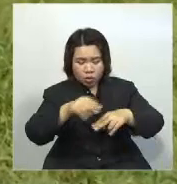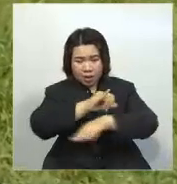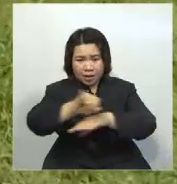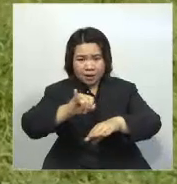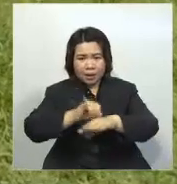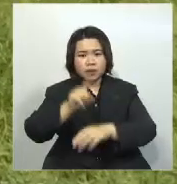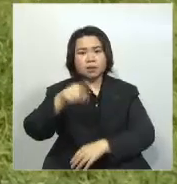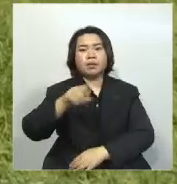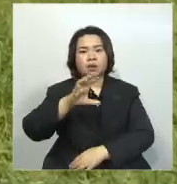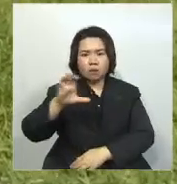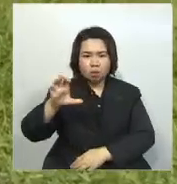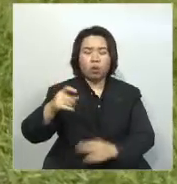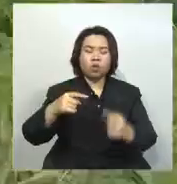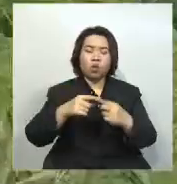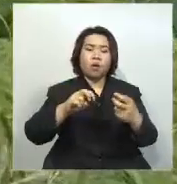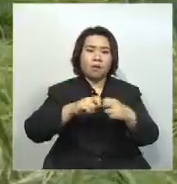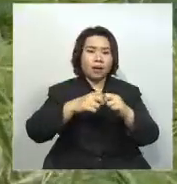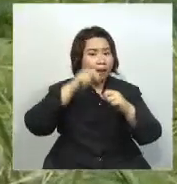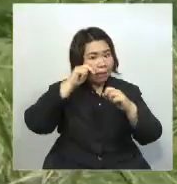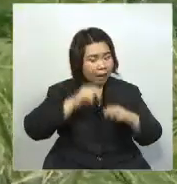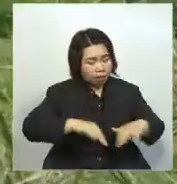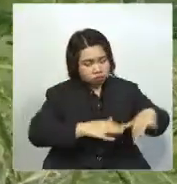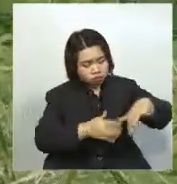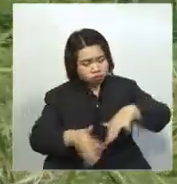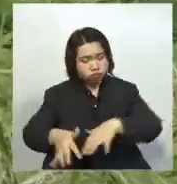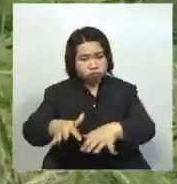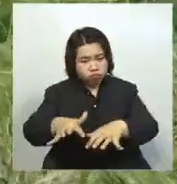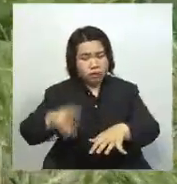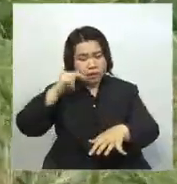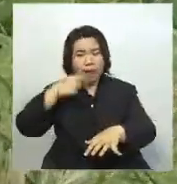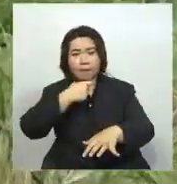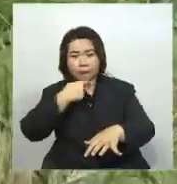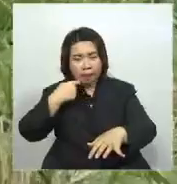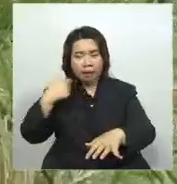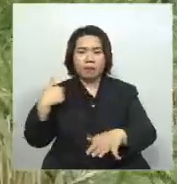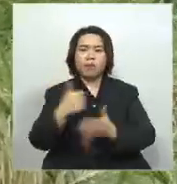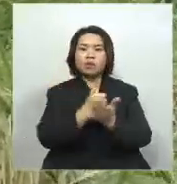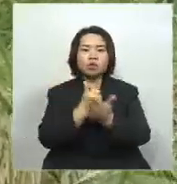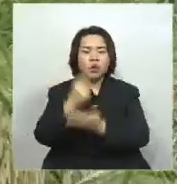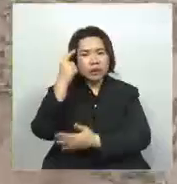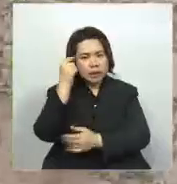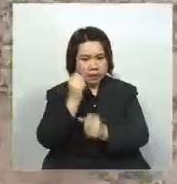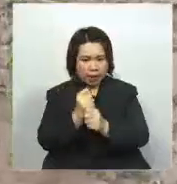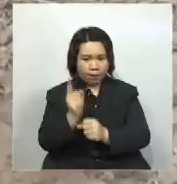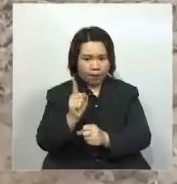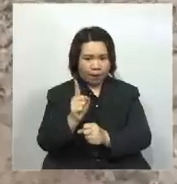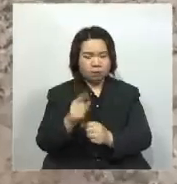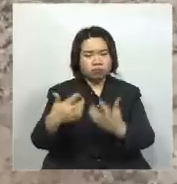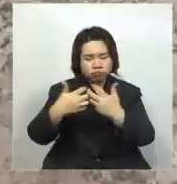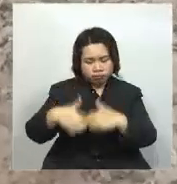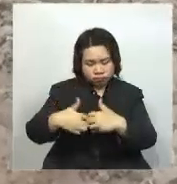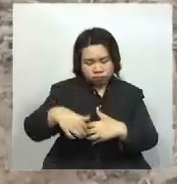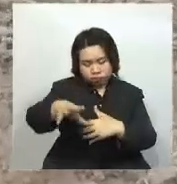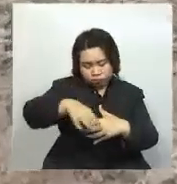ไร่ทั้งในฤดูน้ำหลากและฤดูน้ำแล้งนะคะจนสามารถเห็นผลได้อย่างเป็นรูปธรรมค่ะสามารถสูบน้ำออก